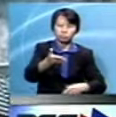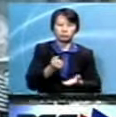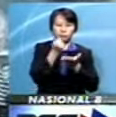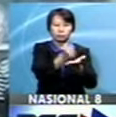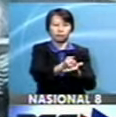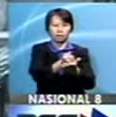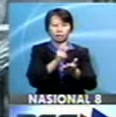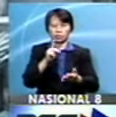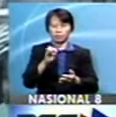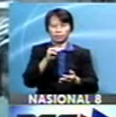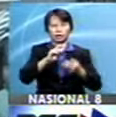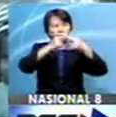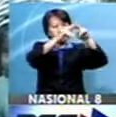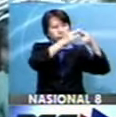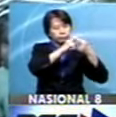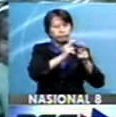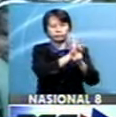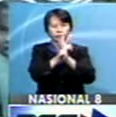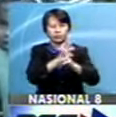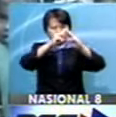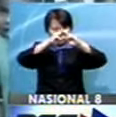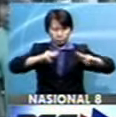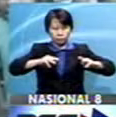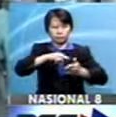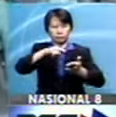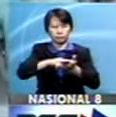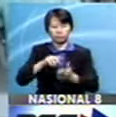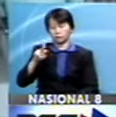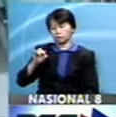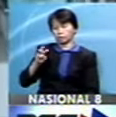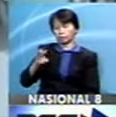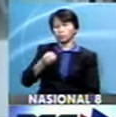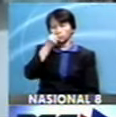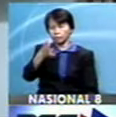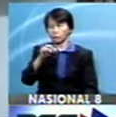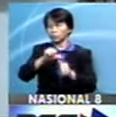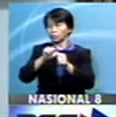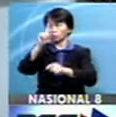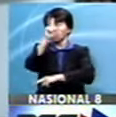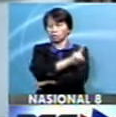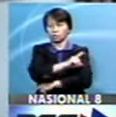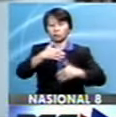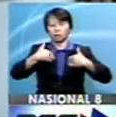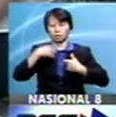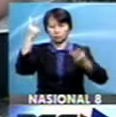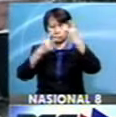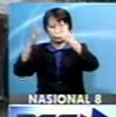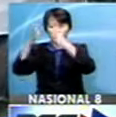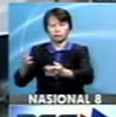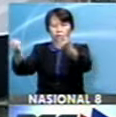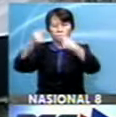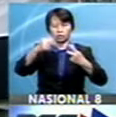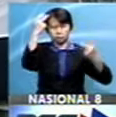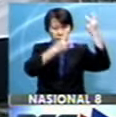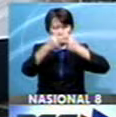membantu Kamani menyelenggara dan menjaga muzium ini. Kamani memberitahu setiap hari sentiasa ada pelancong yang datang melawat